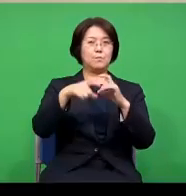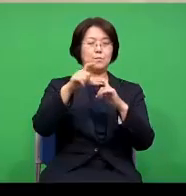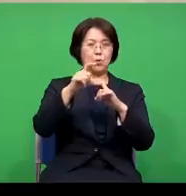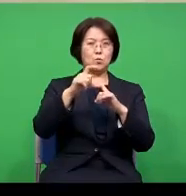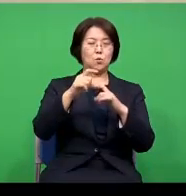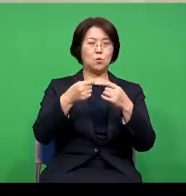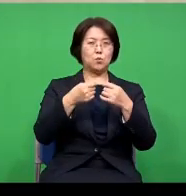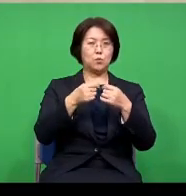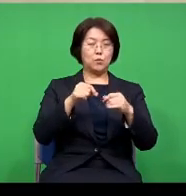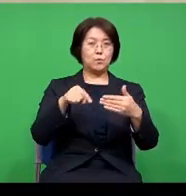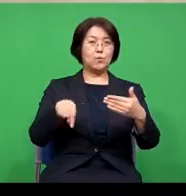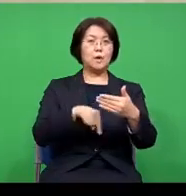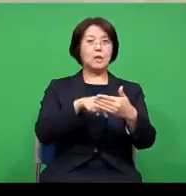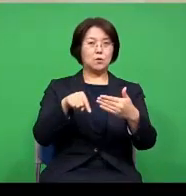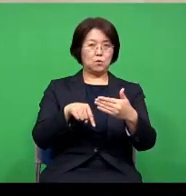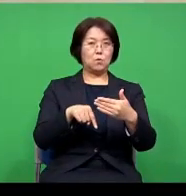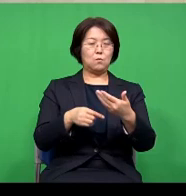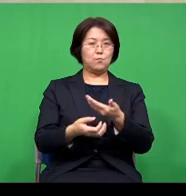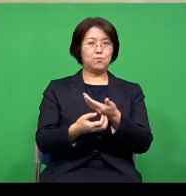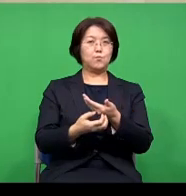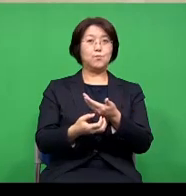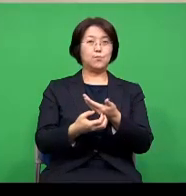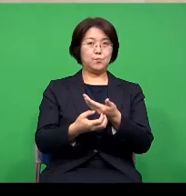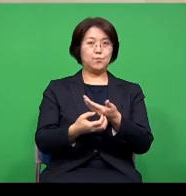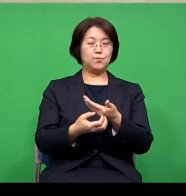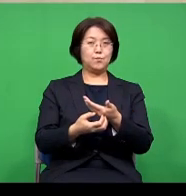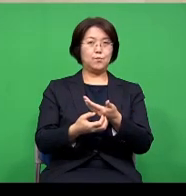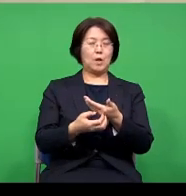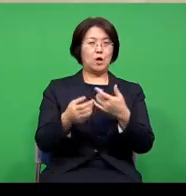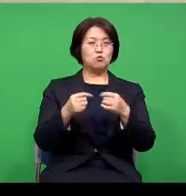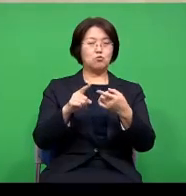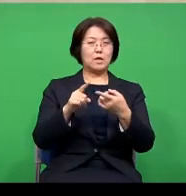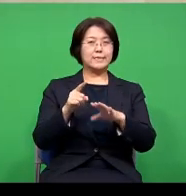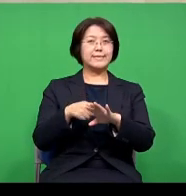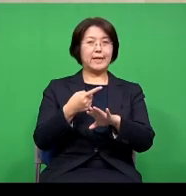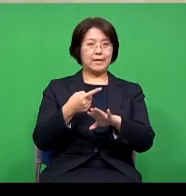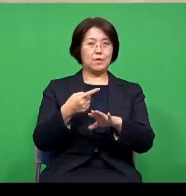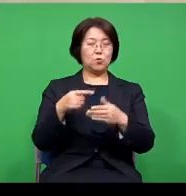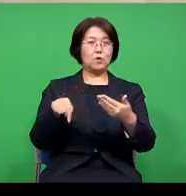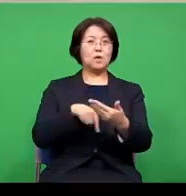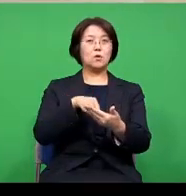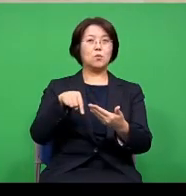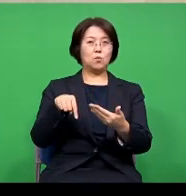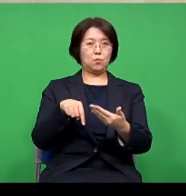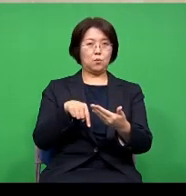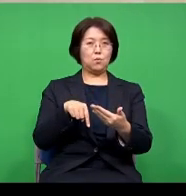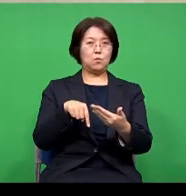より内容を深めたというか、より少し具体性を持たせてね、